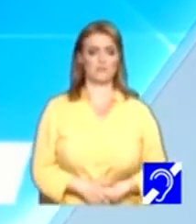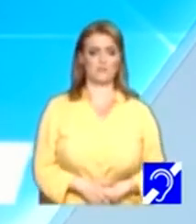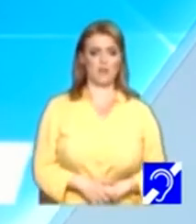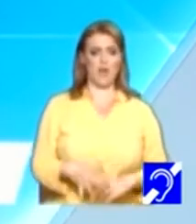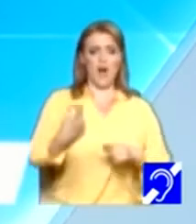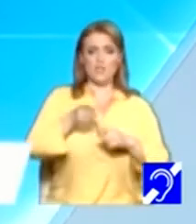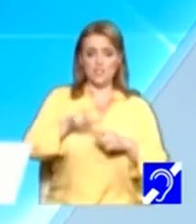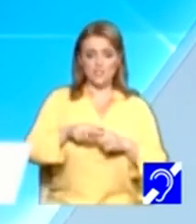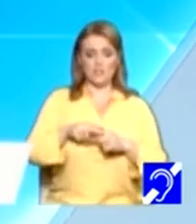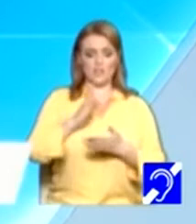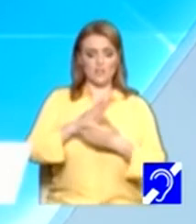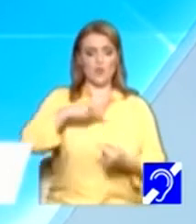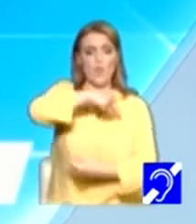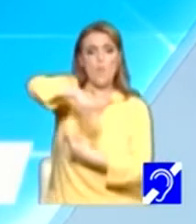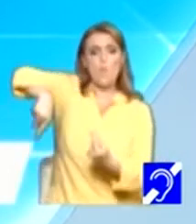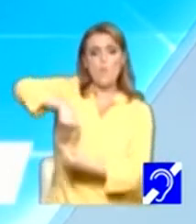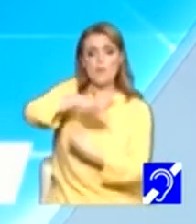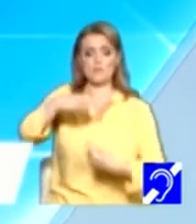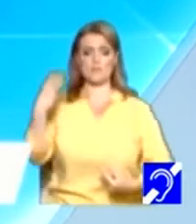un business în trei, să